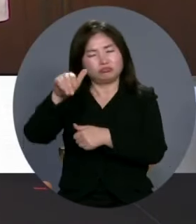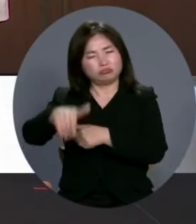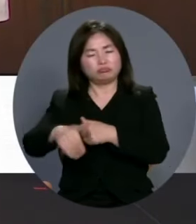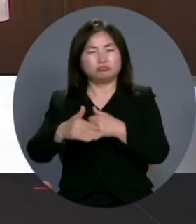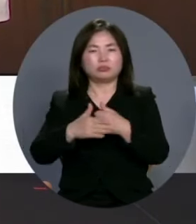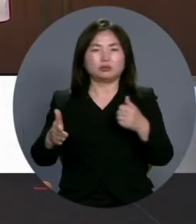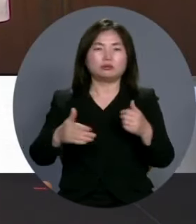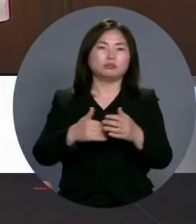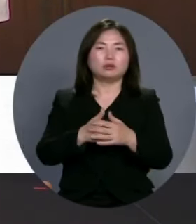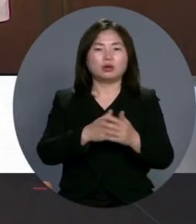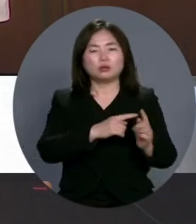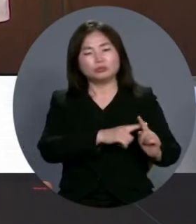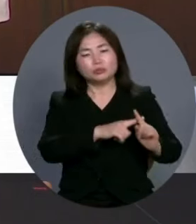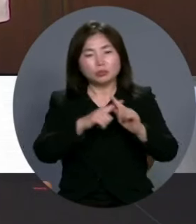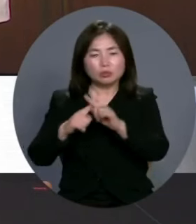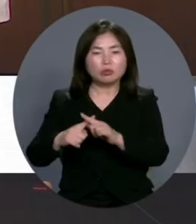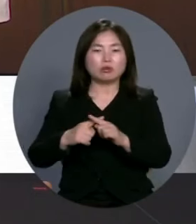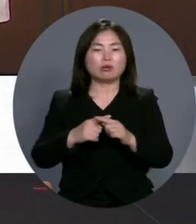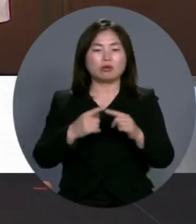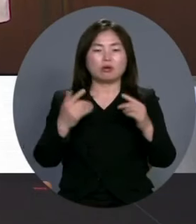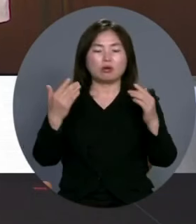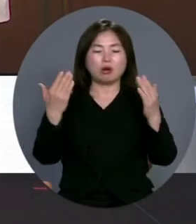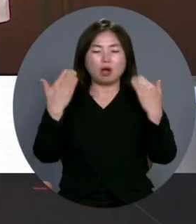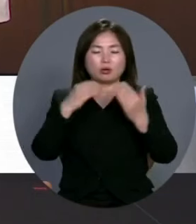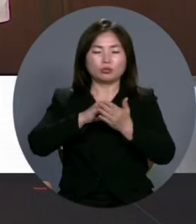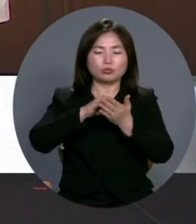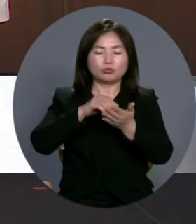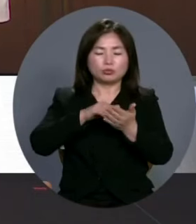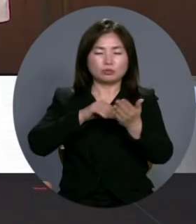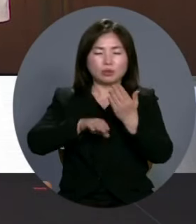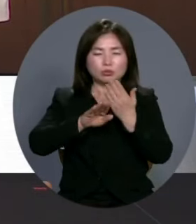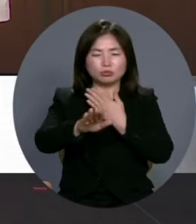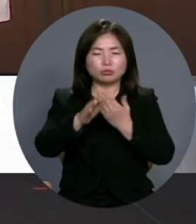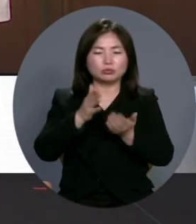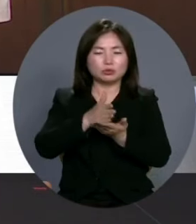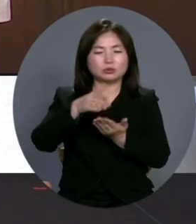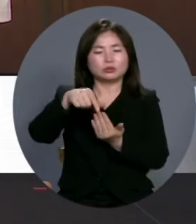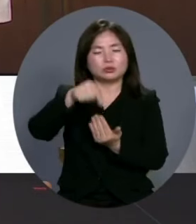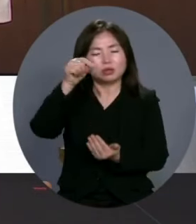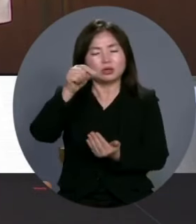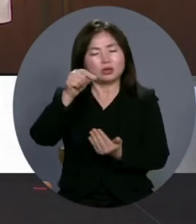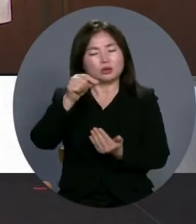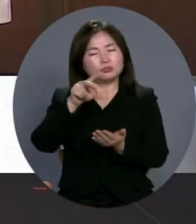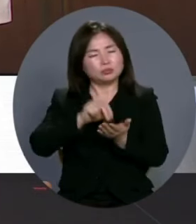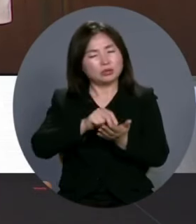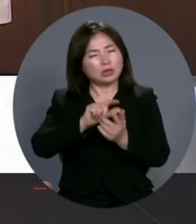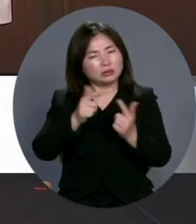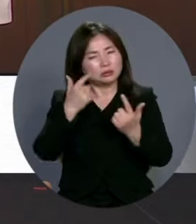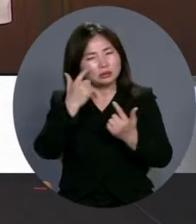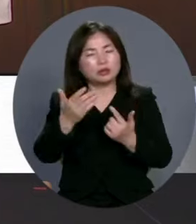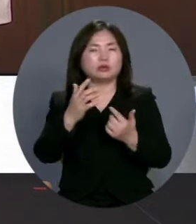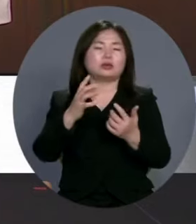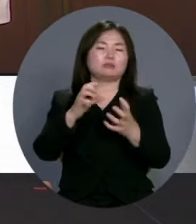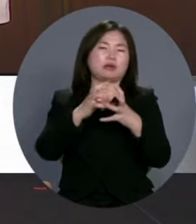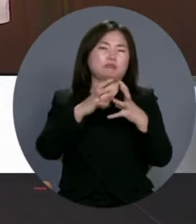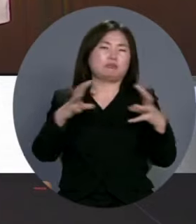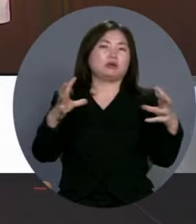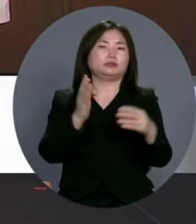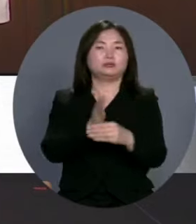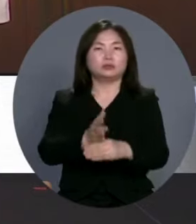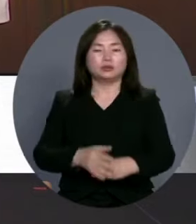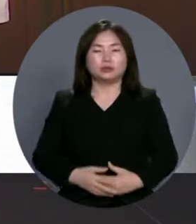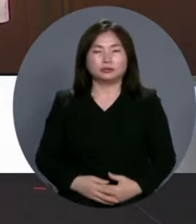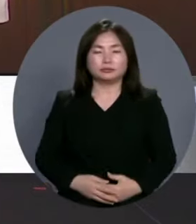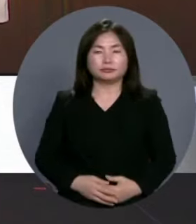무전공 입학만 확대하려다가 자칫 혼란만 부추기는 것은 아닌지 걱정하는 목소리가 높습니다. 보도에 박재형